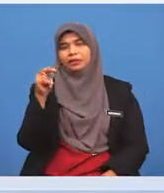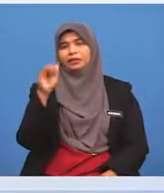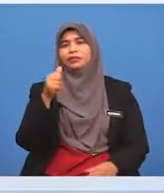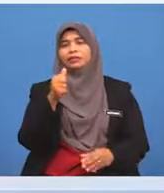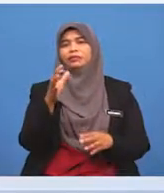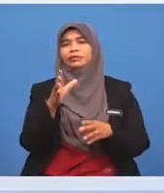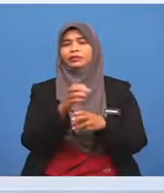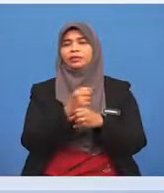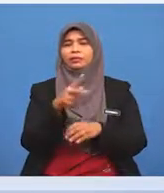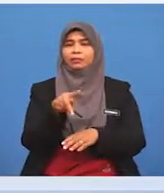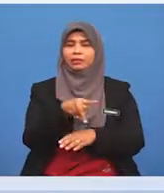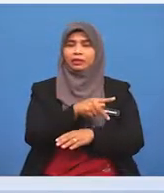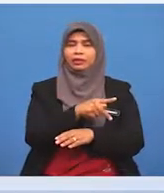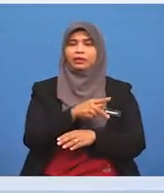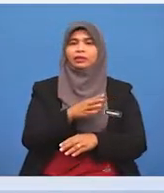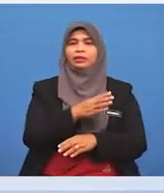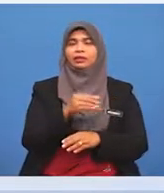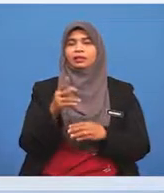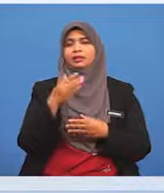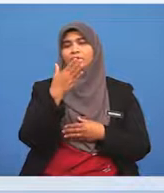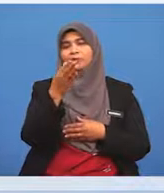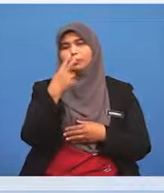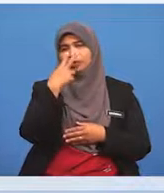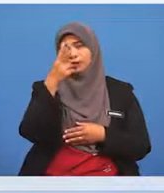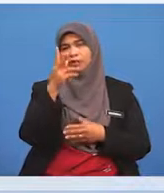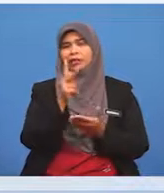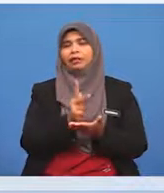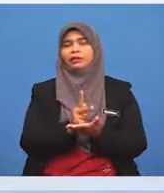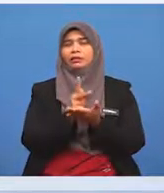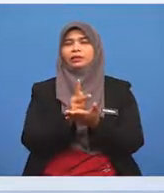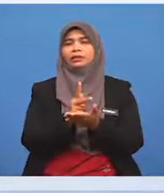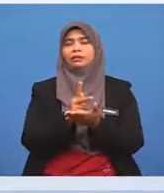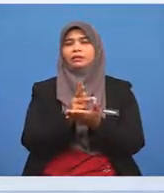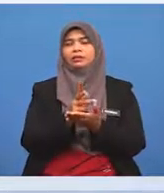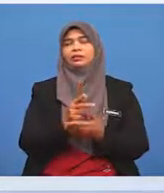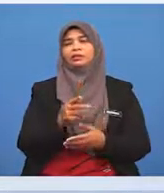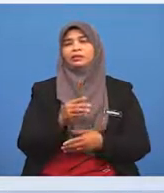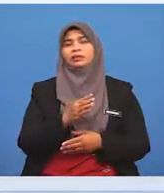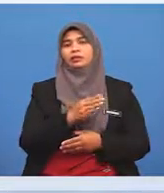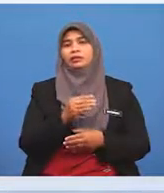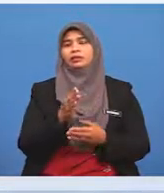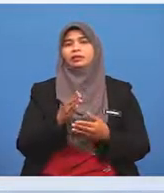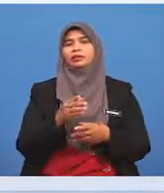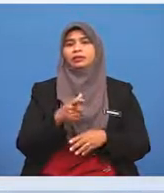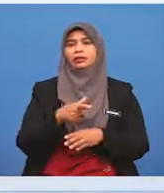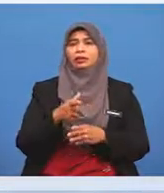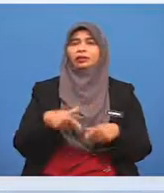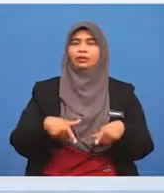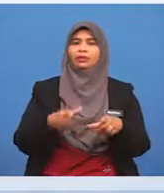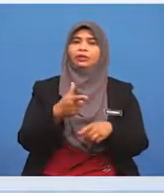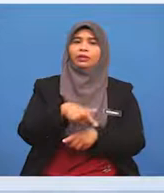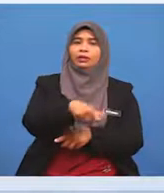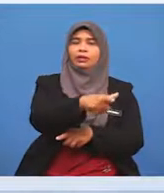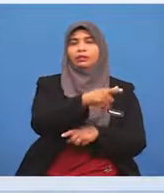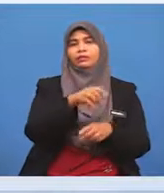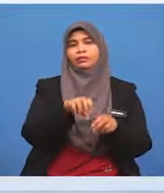berlayar membelah laut supaya kamu dapat mencari rezeki dan limpah kurnianya dan supaya